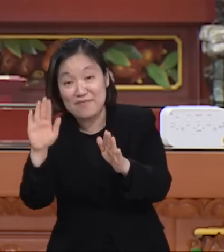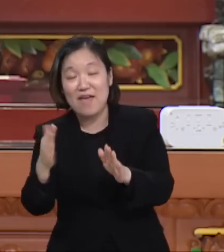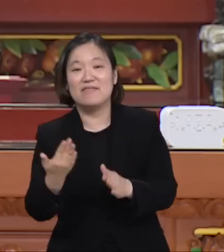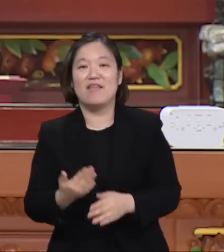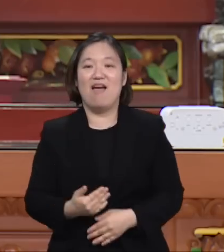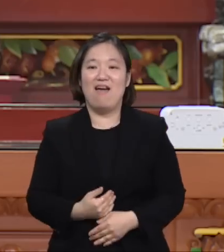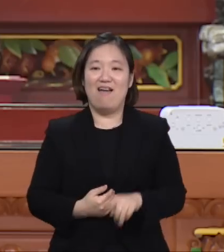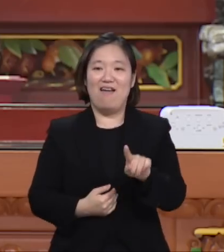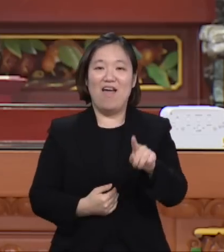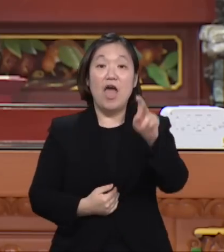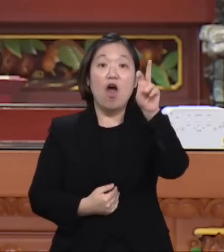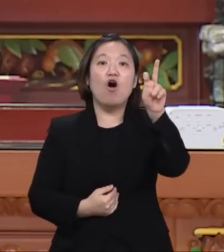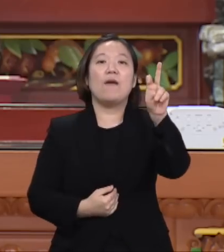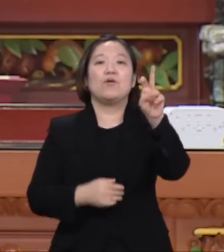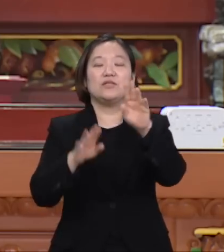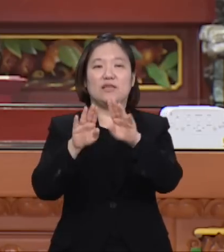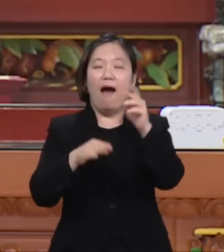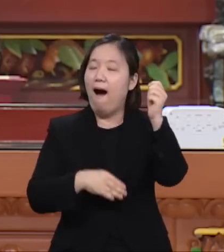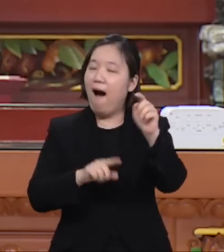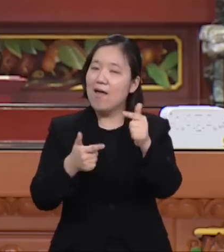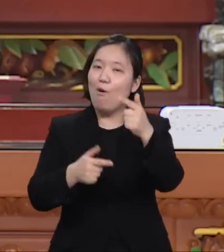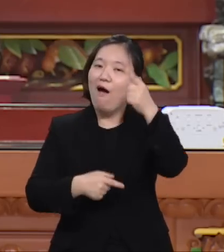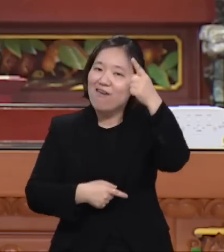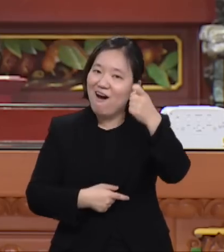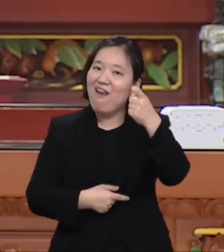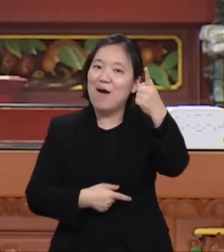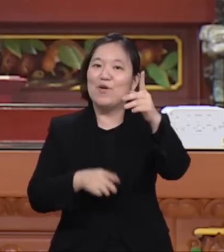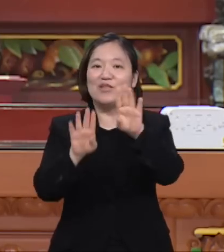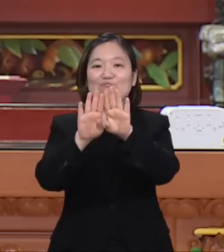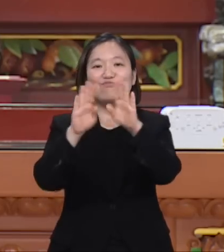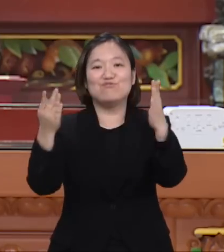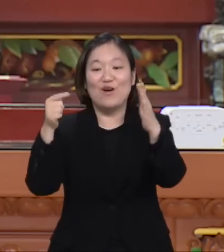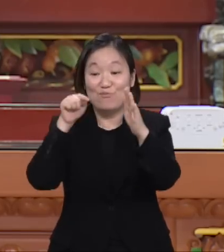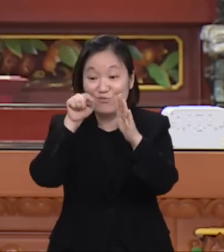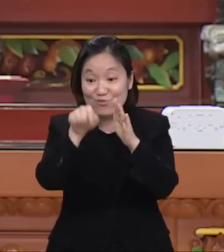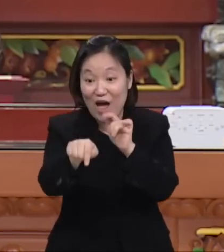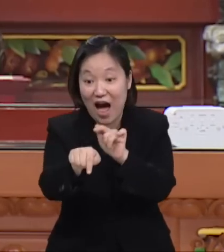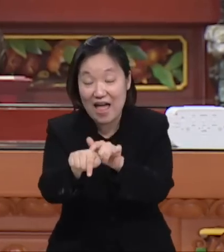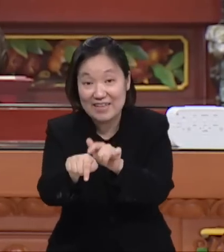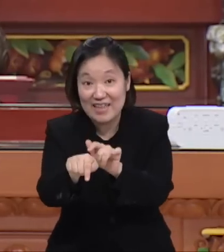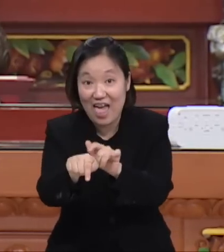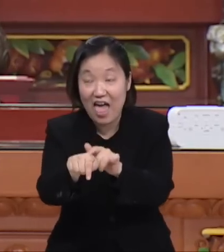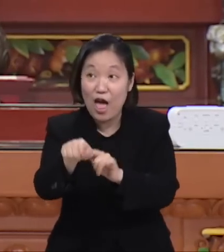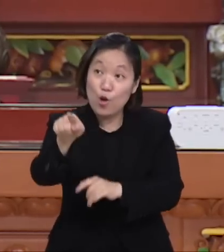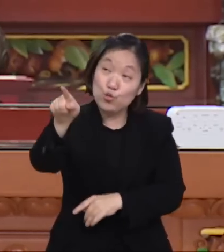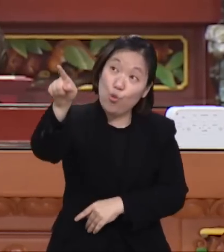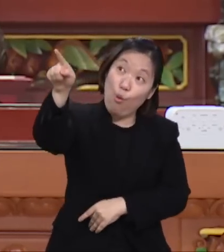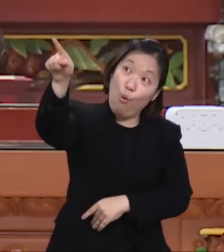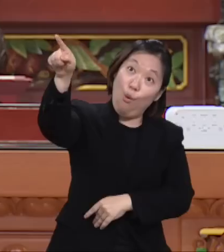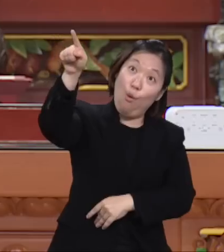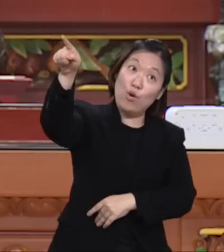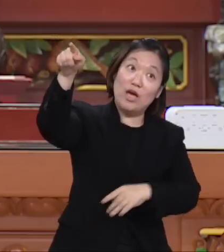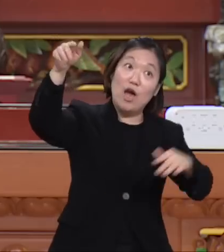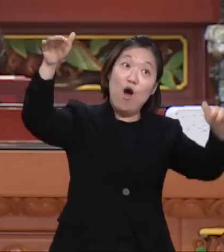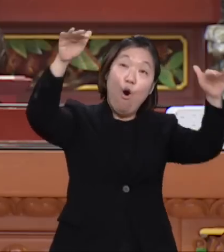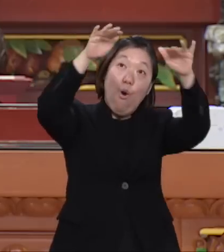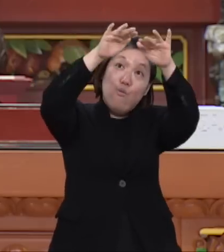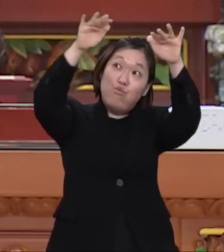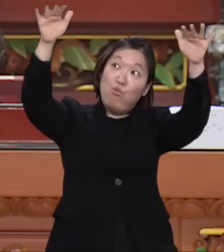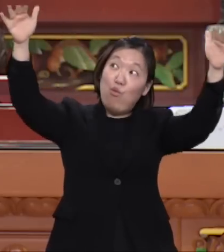문을 통과하는데 큰 회관이 보이더래요 여기 우리의 정법사 여기 법정처럼